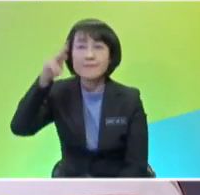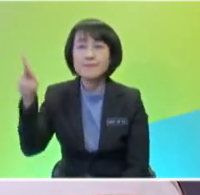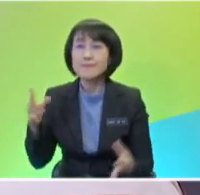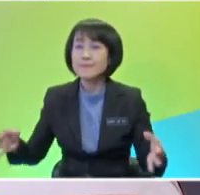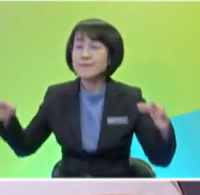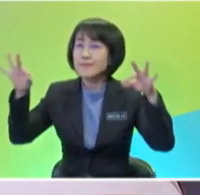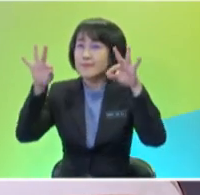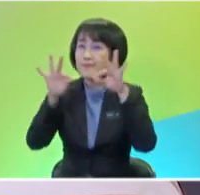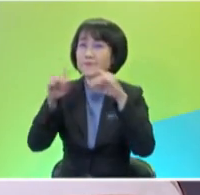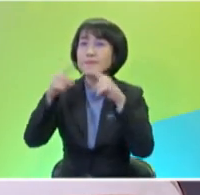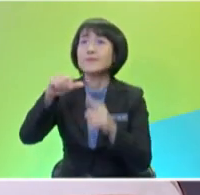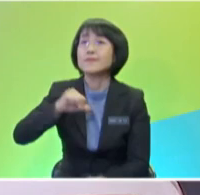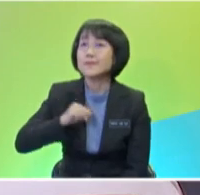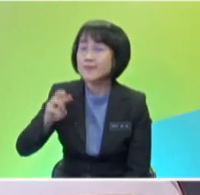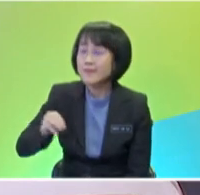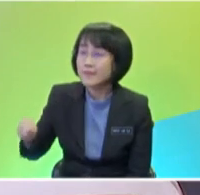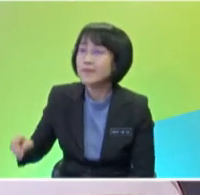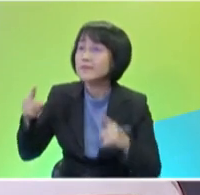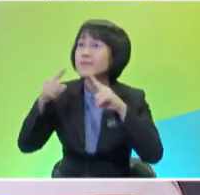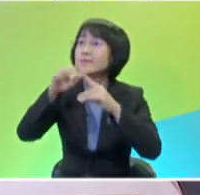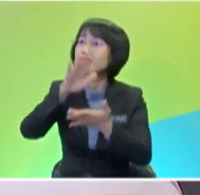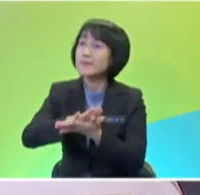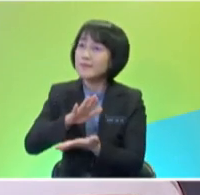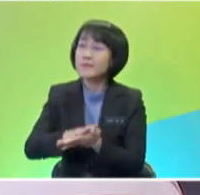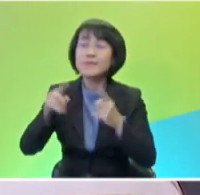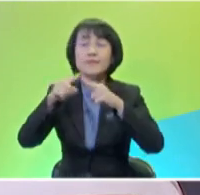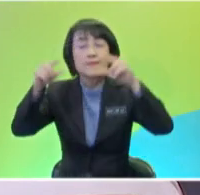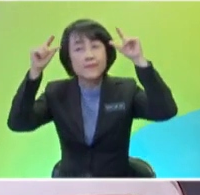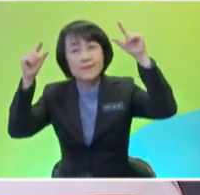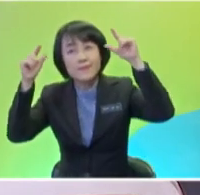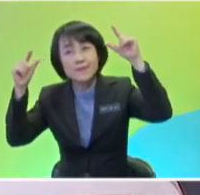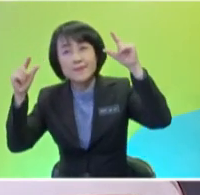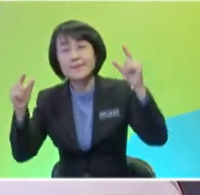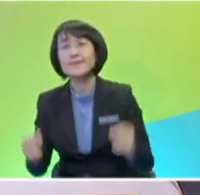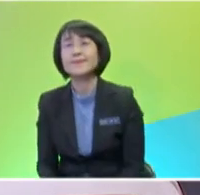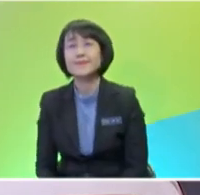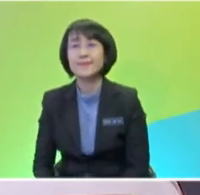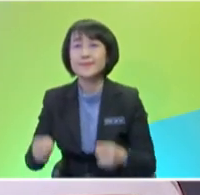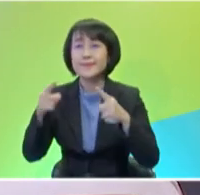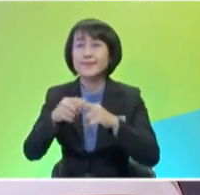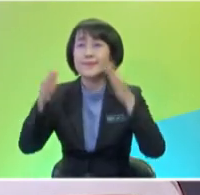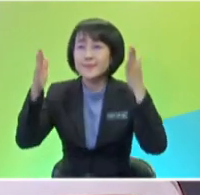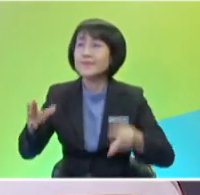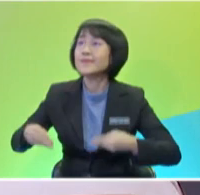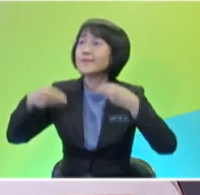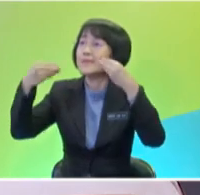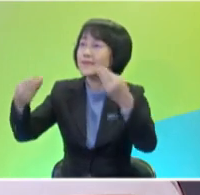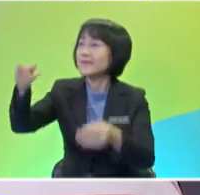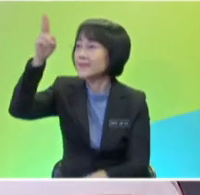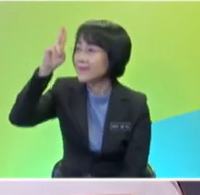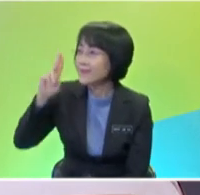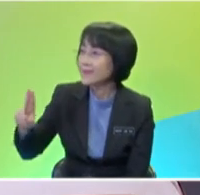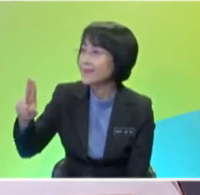diri murid itu sendiri kepada sekolah kepada guru-guru dan juga kepada orang yang kita beri hormat